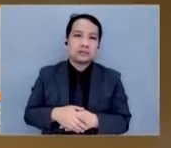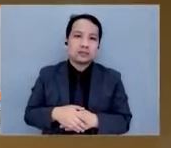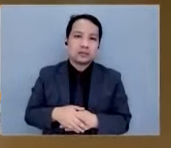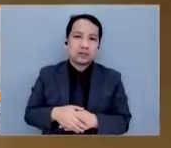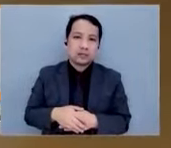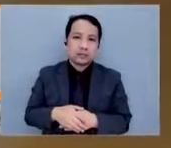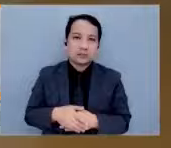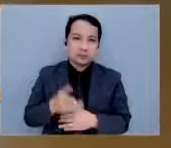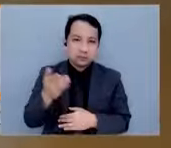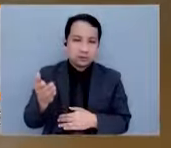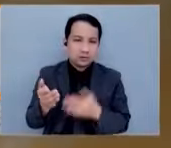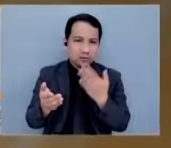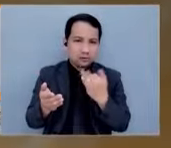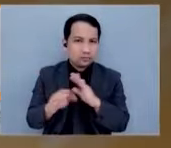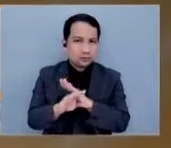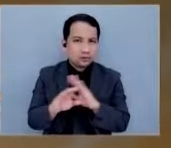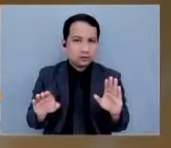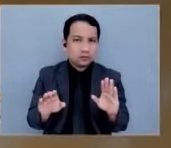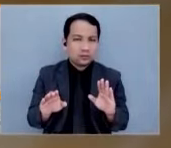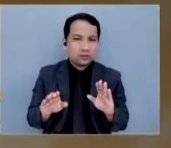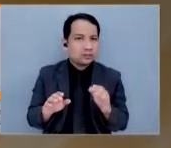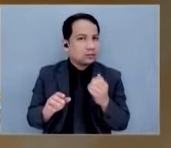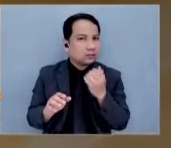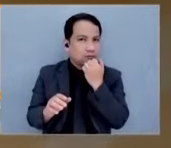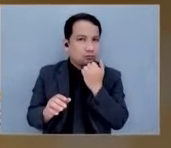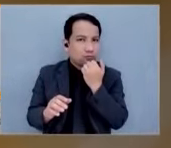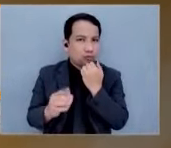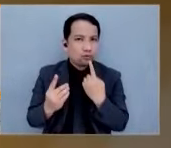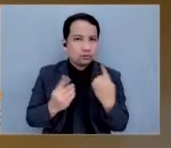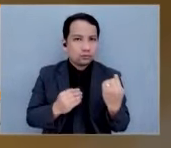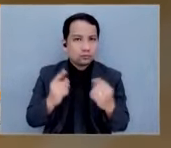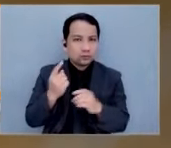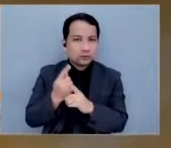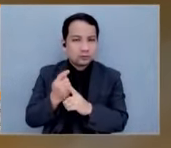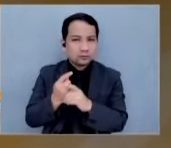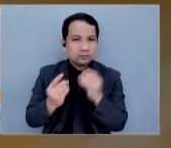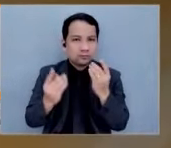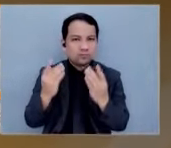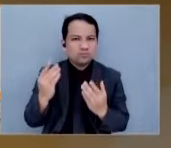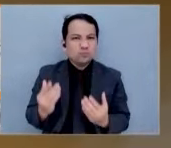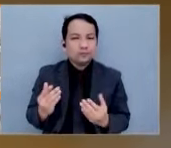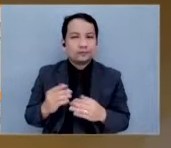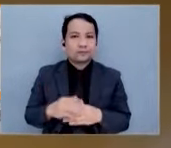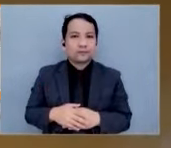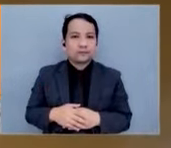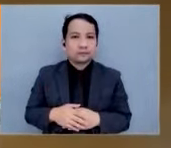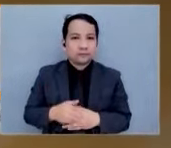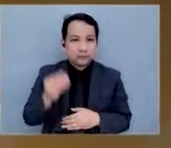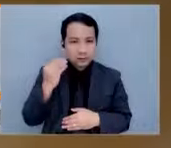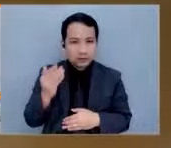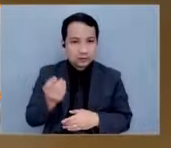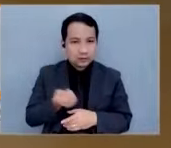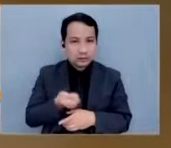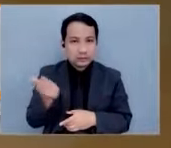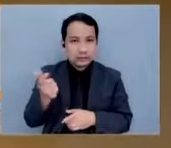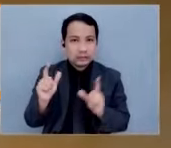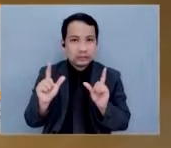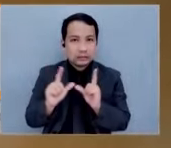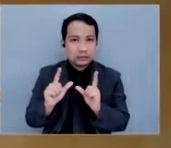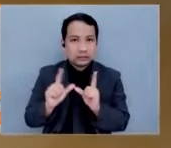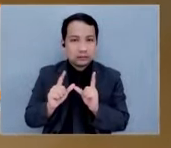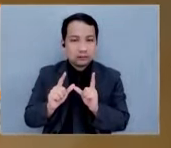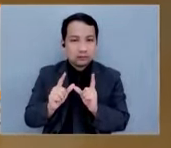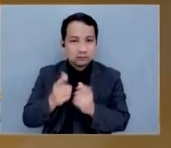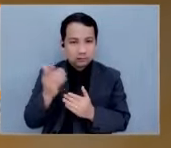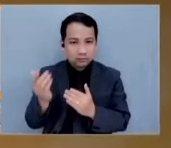Giit nila, grave offense na maituturing ang ginawa ng taxi driver. Maaaring ma-revoke ang kanyang lisensya at makasuhan.